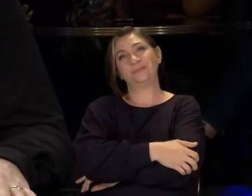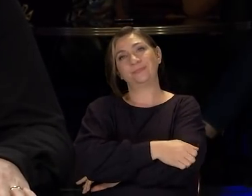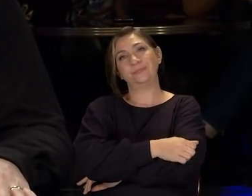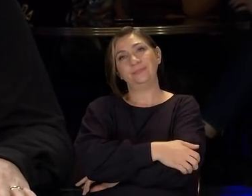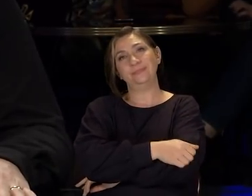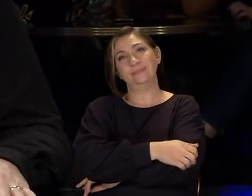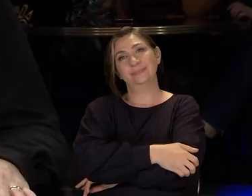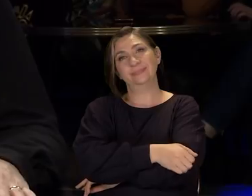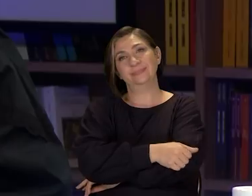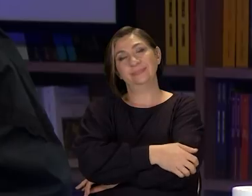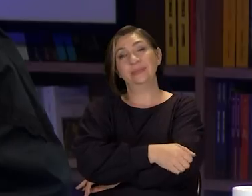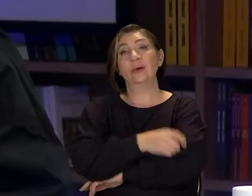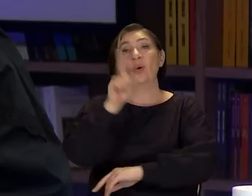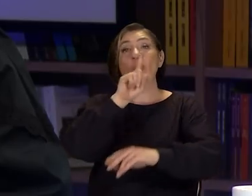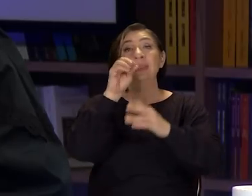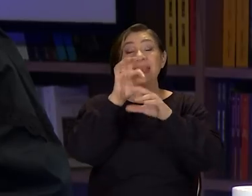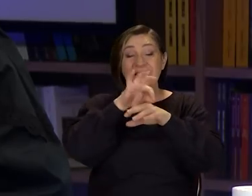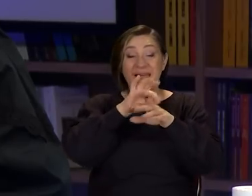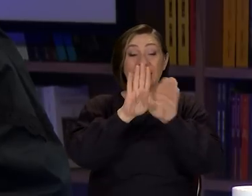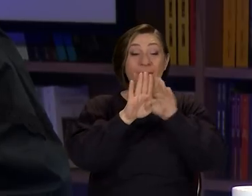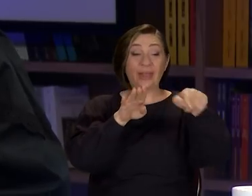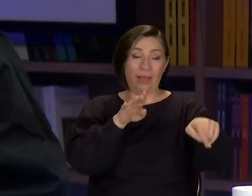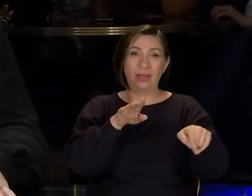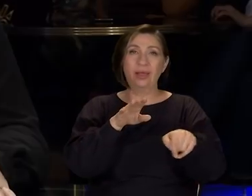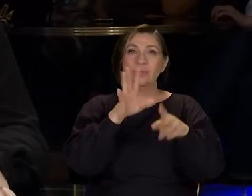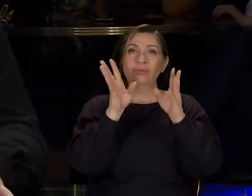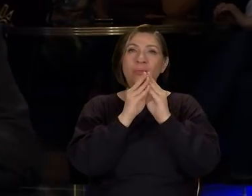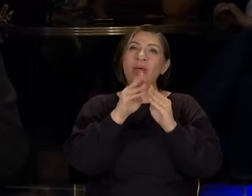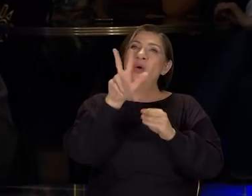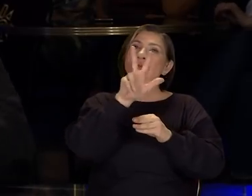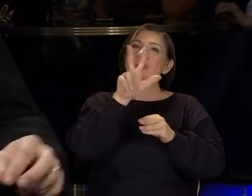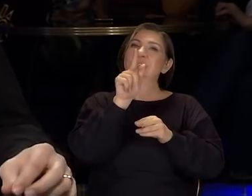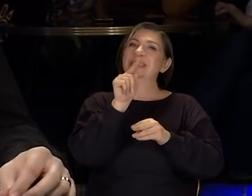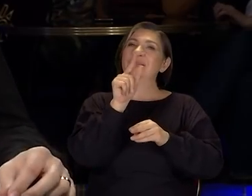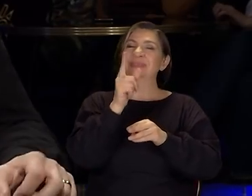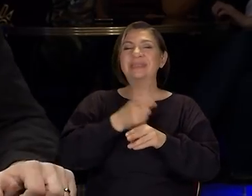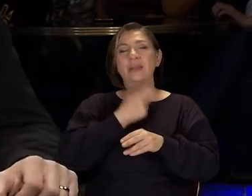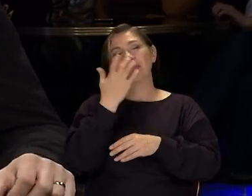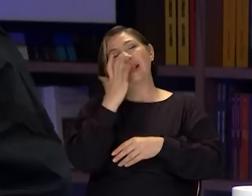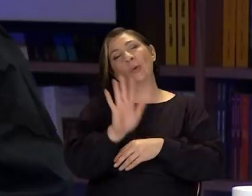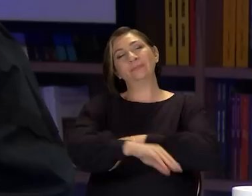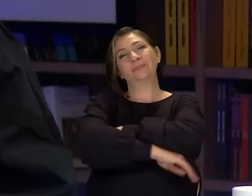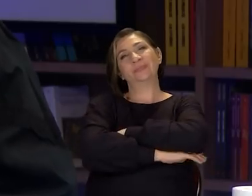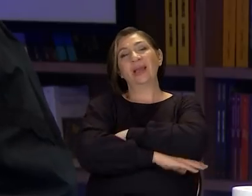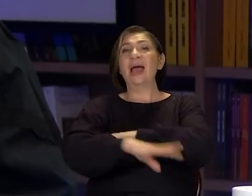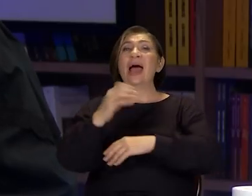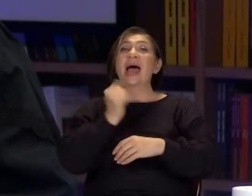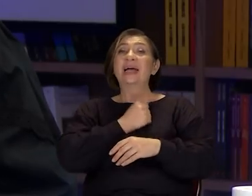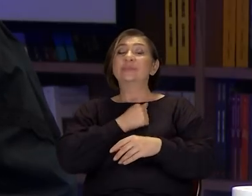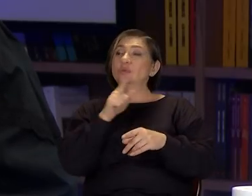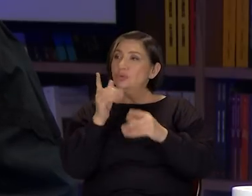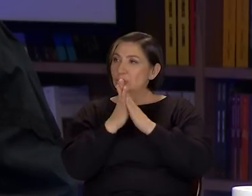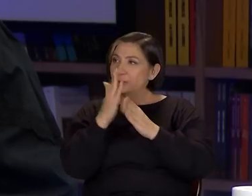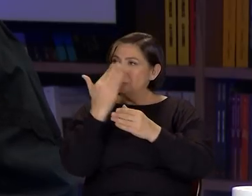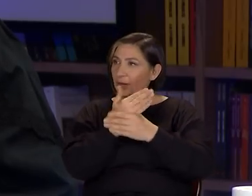içinde 10 dakika kapının önünde bekliyorum. Hilafsız. Ama hep son çıkarken şey oluyor. Hayatım şunu aldım,